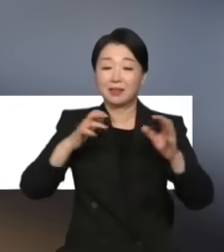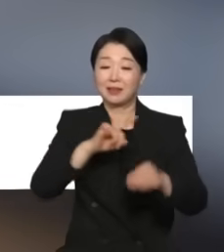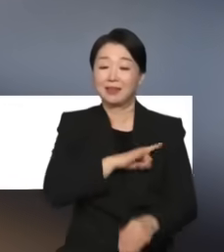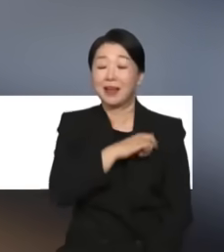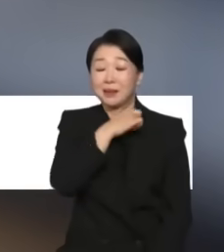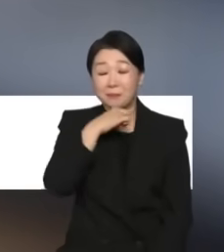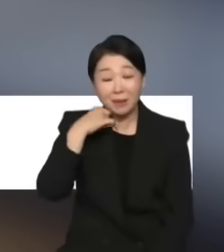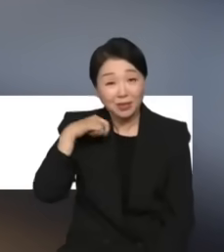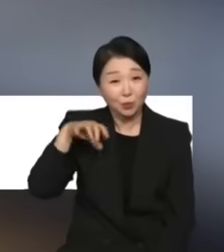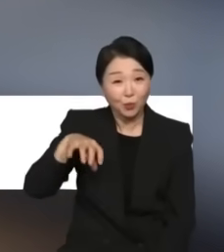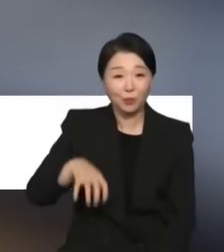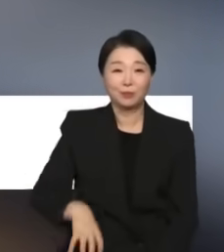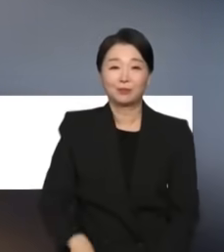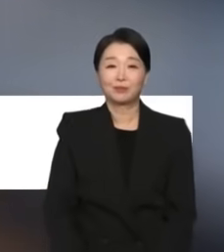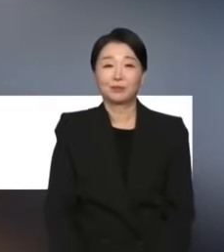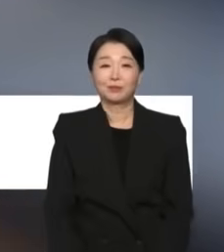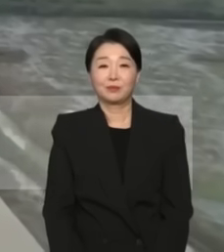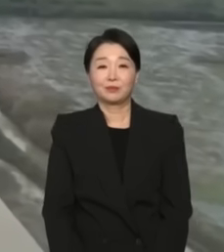Guinness in the country.